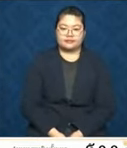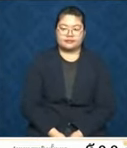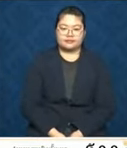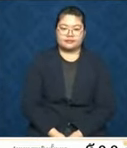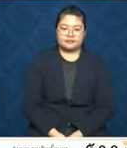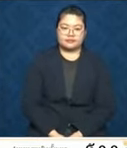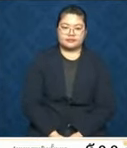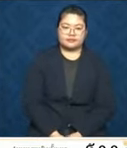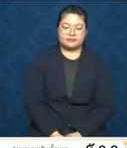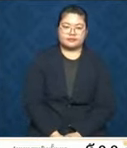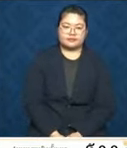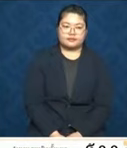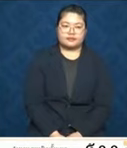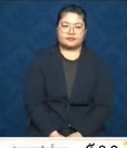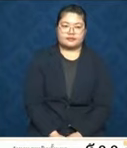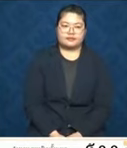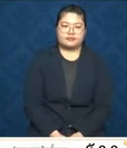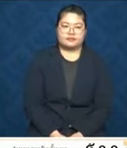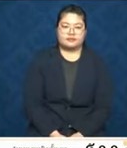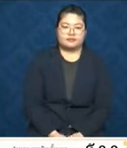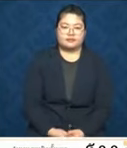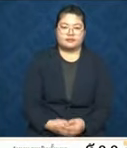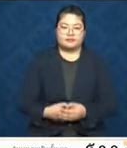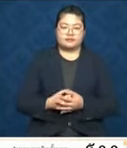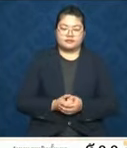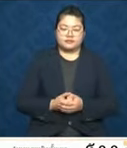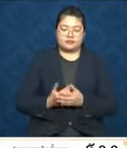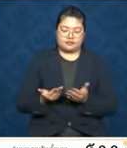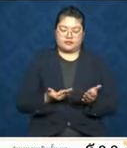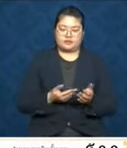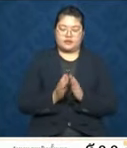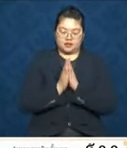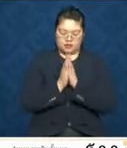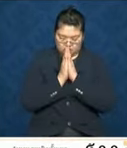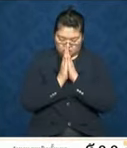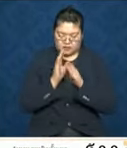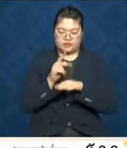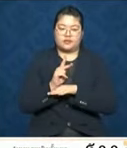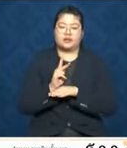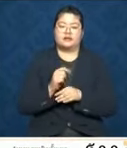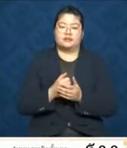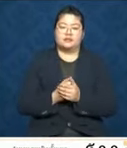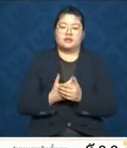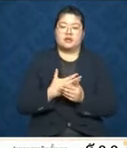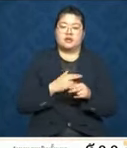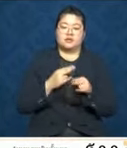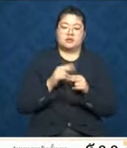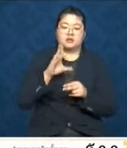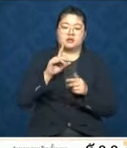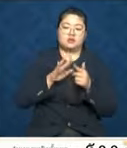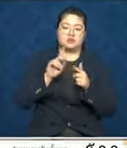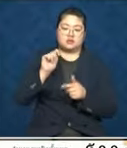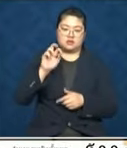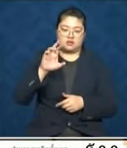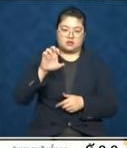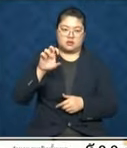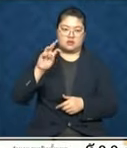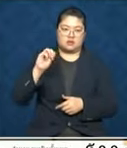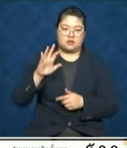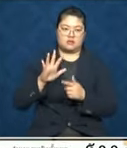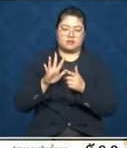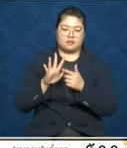ต่อไปขอเชิญคุณชุติมาโคจพันธ์ครับ เรียนท่านประธานสภาที่เคารพดิฉันชุติมาโคชพันธ์ผู้แทน